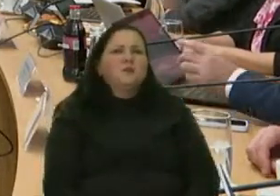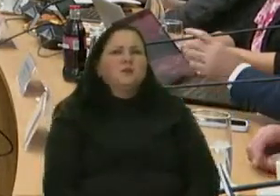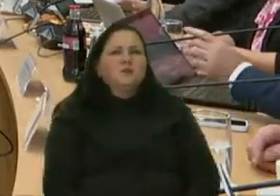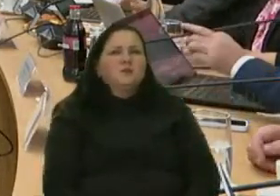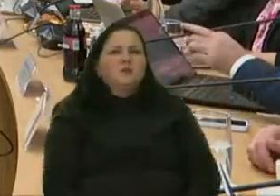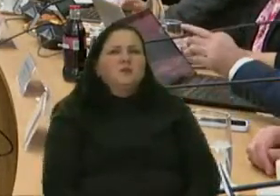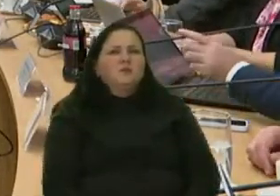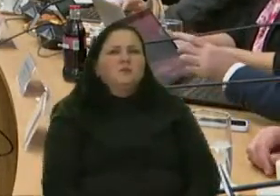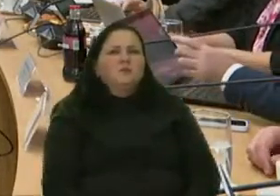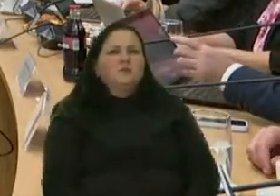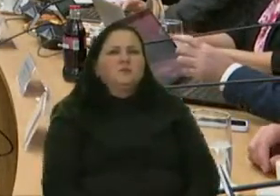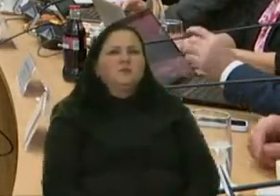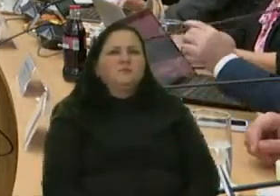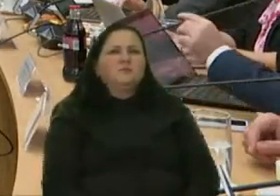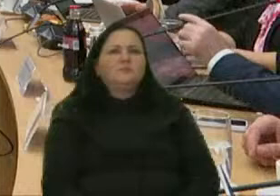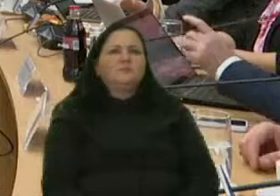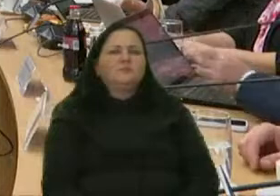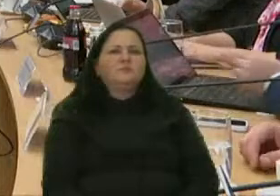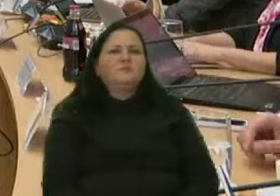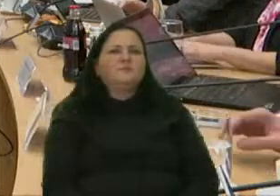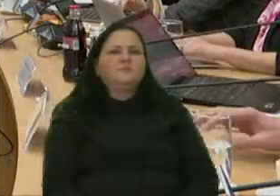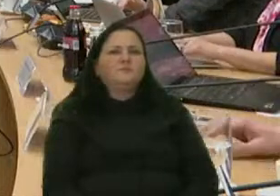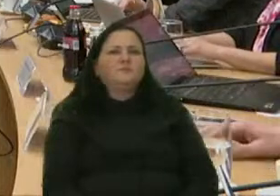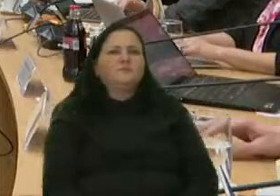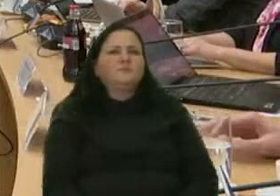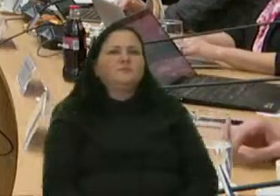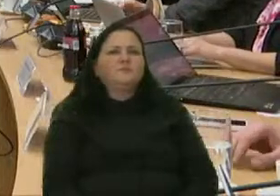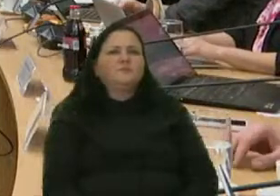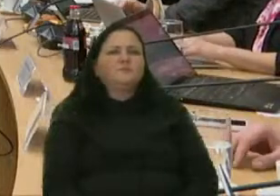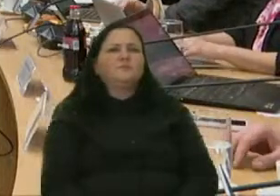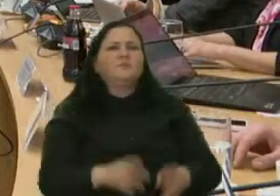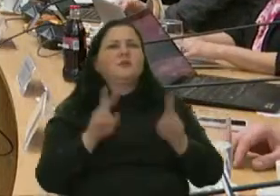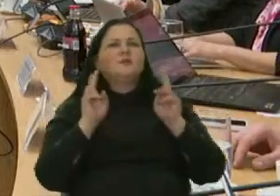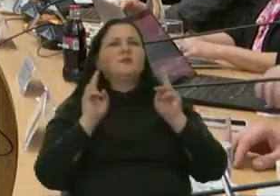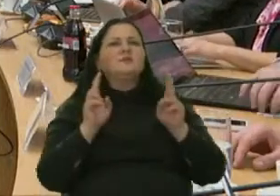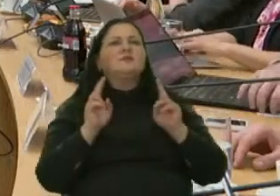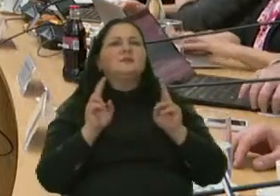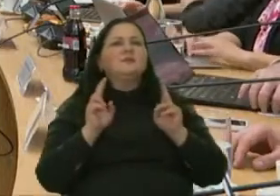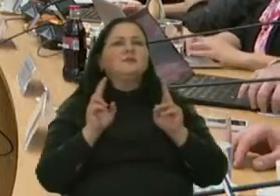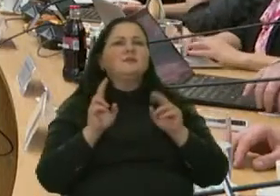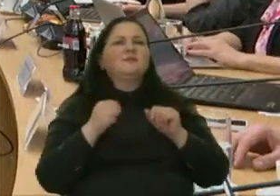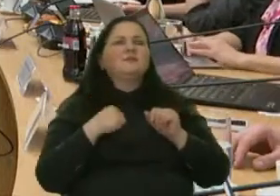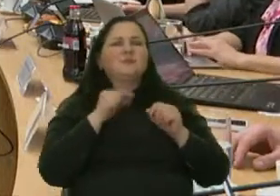rog da Mulțumesc foarte mult Sper să